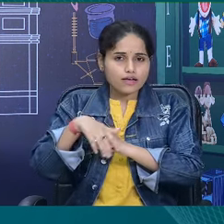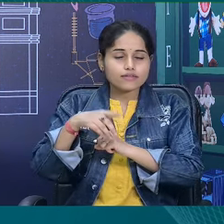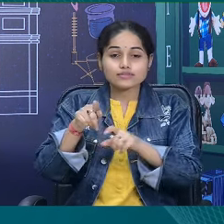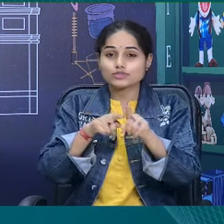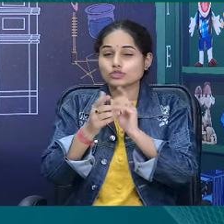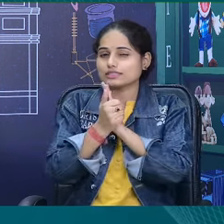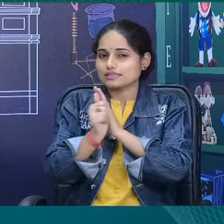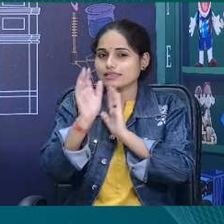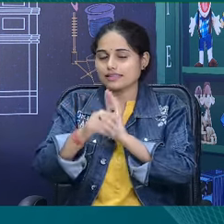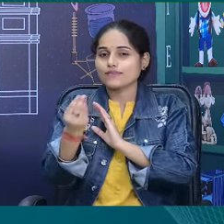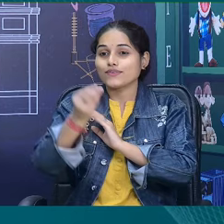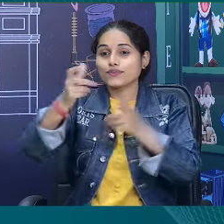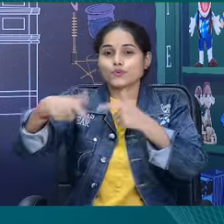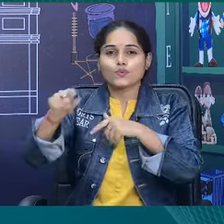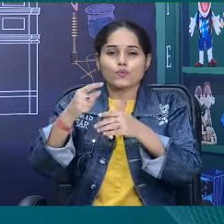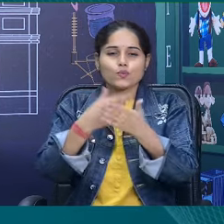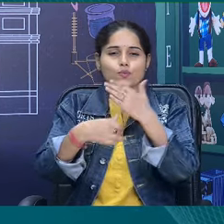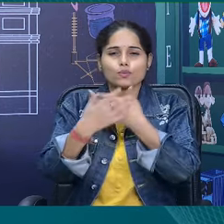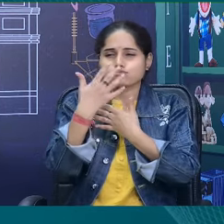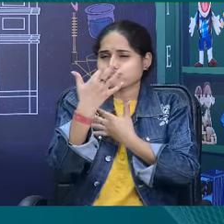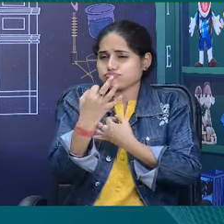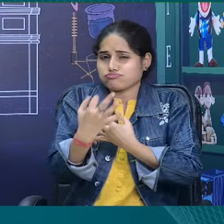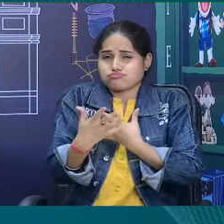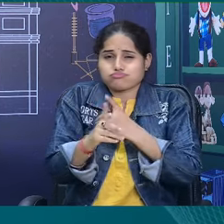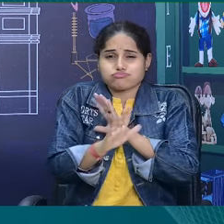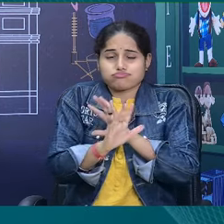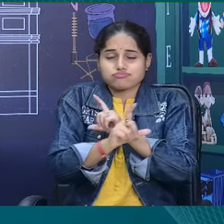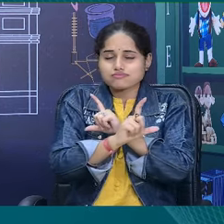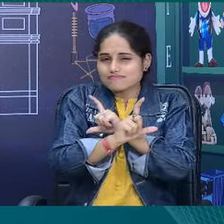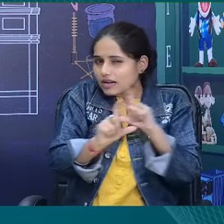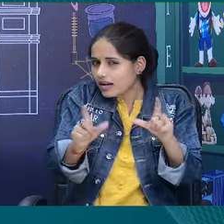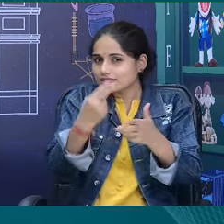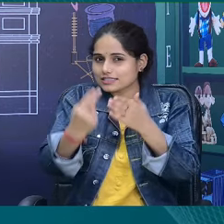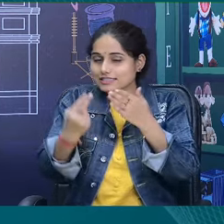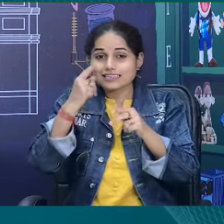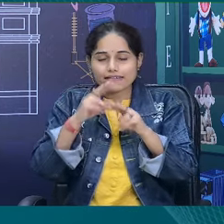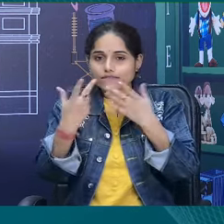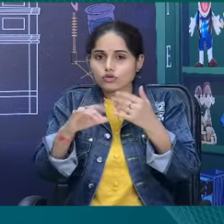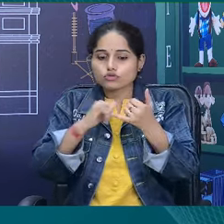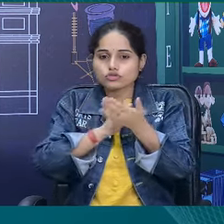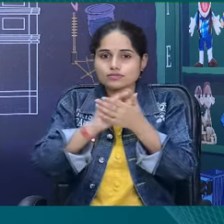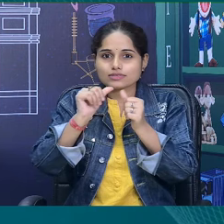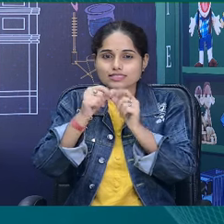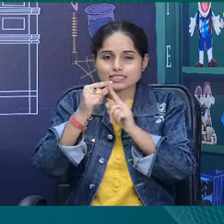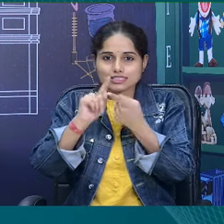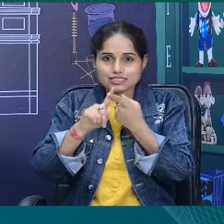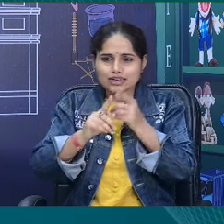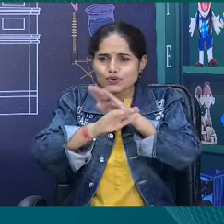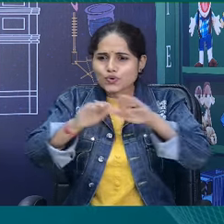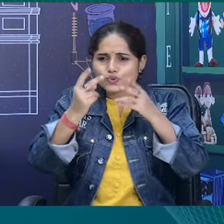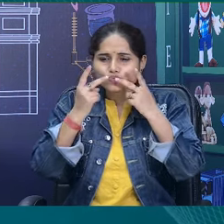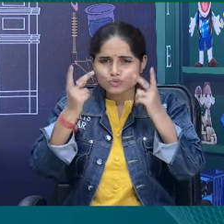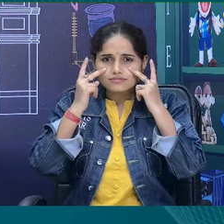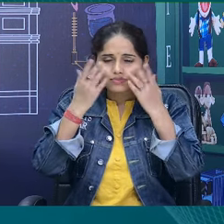होते हैं कि उनके हाथ बहुत साफ होते हैं बहुत नीट एंड क्लीन होते हैं कोई भी शेप अगर बनाना है छोटे-छोटे बच्चों को देख लीजिए